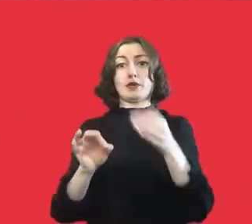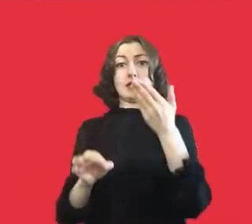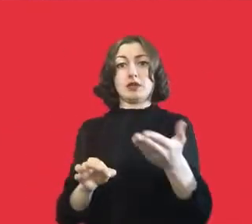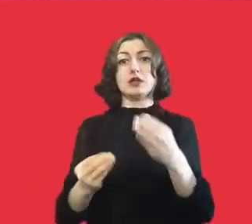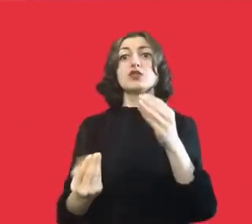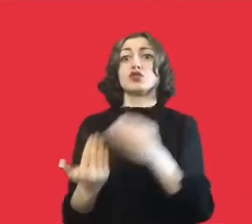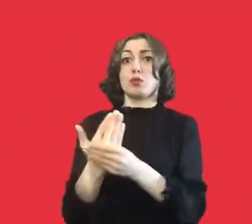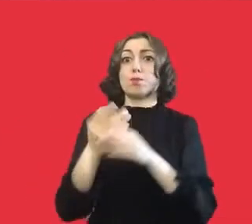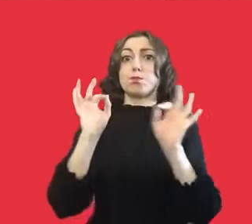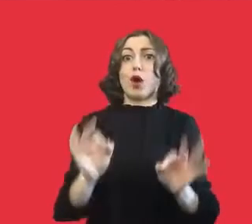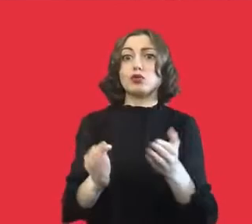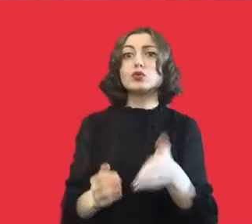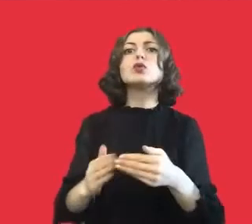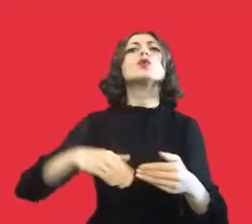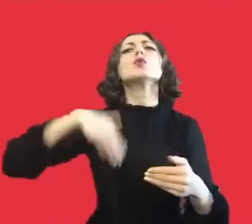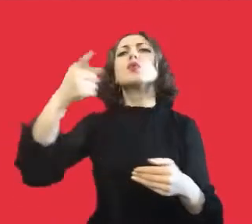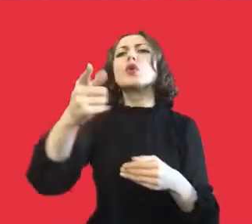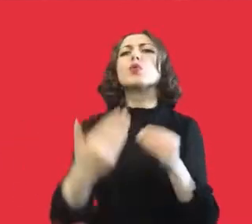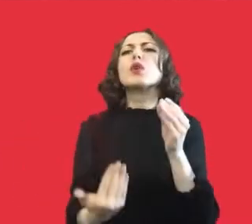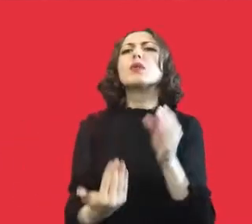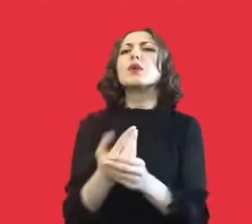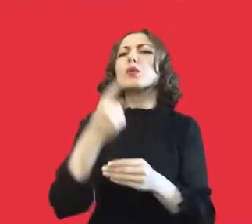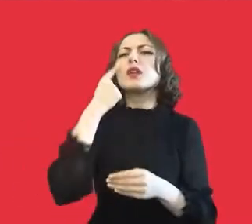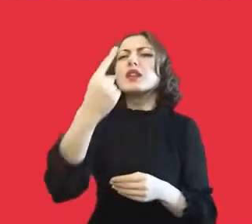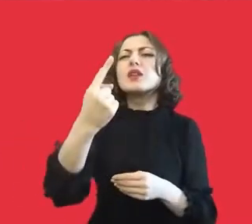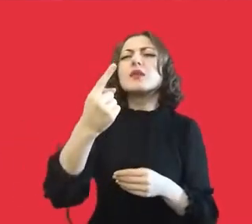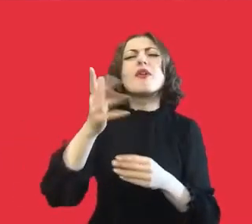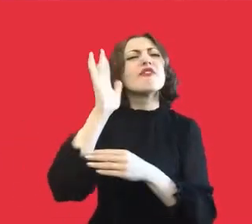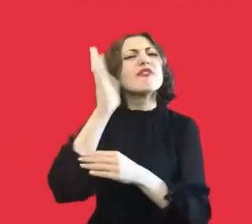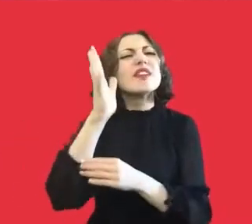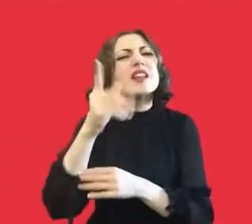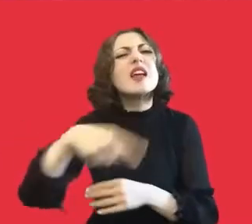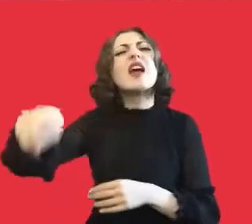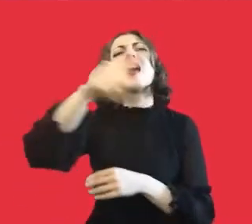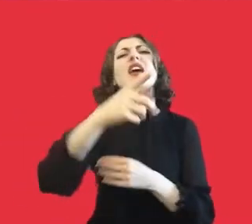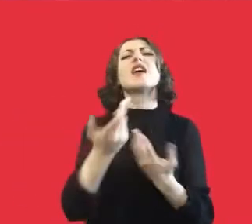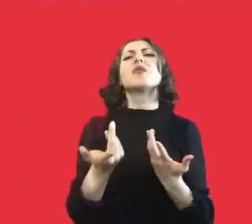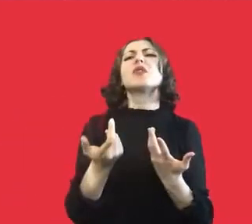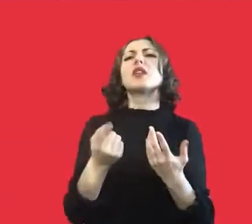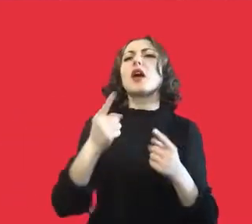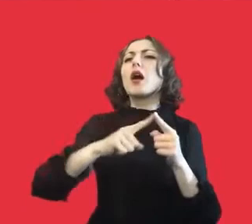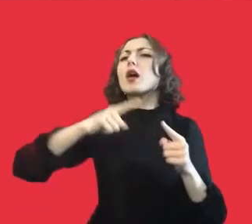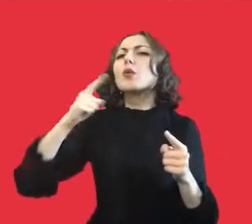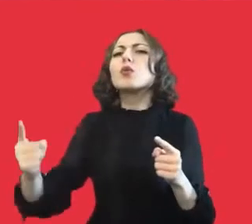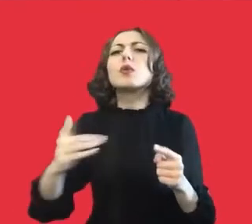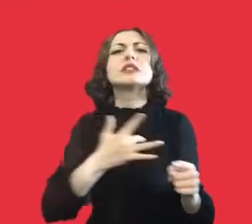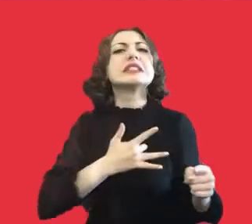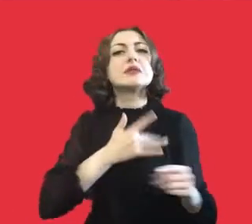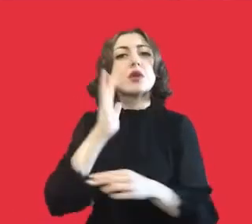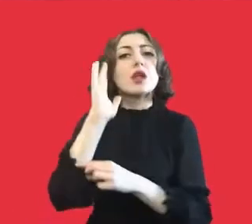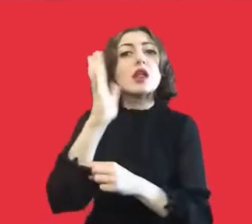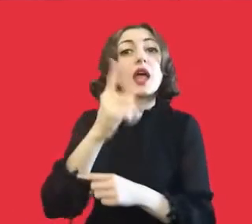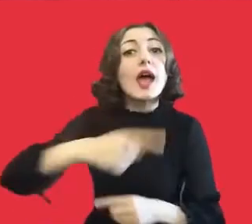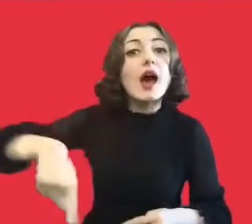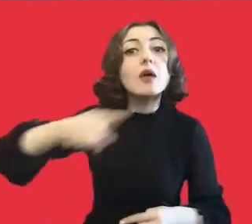görüyoruz. Kurucularından bu anlamda faaliyet gösteren şubelerine, oralarda gönüllülük faaliyeti yürüten